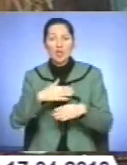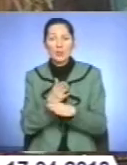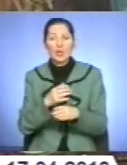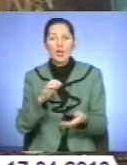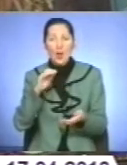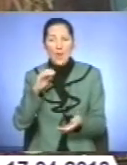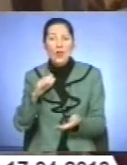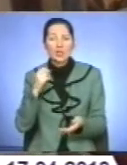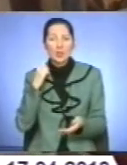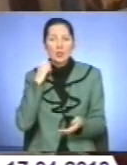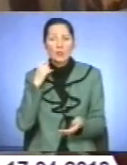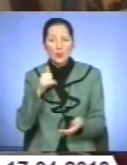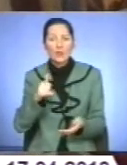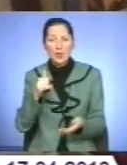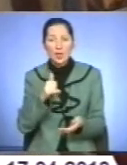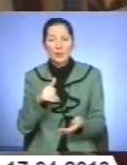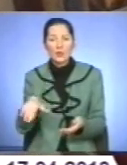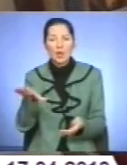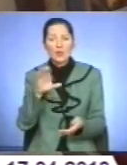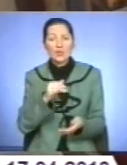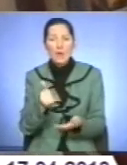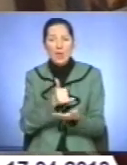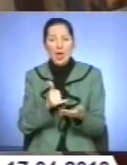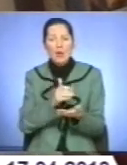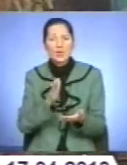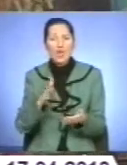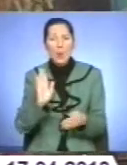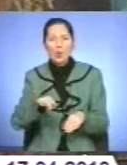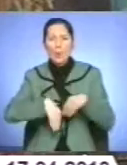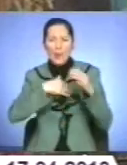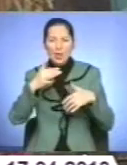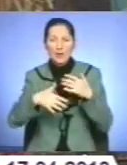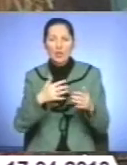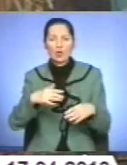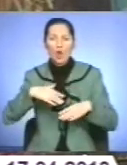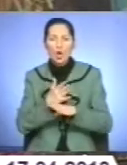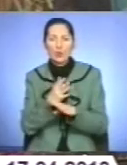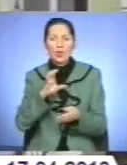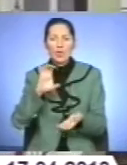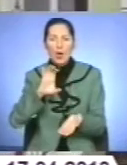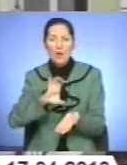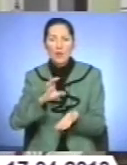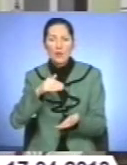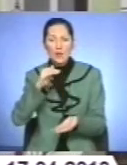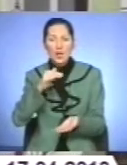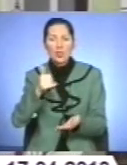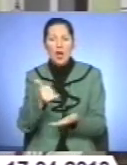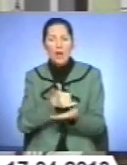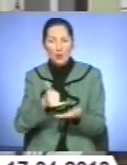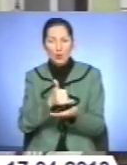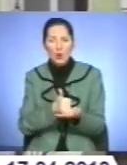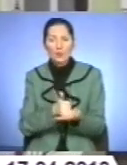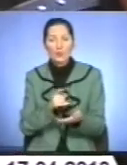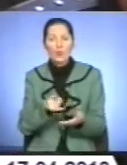сигарета, якась там пляшка. Все було перевернуто, була розбита пляшка з вином. по землі, по стінах. Про крадіжку священик